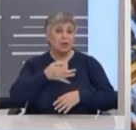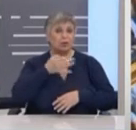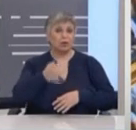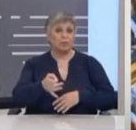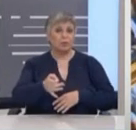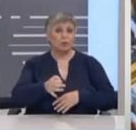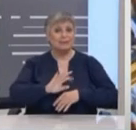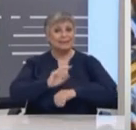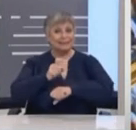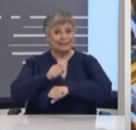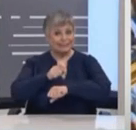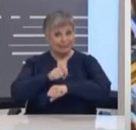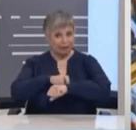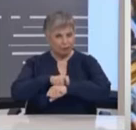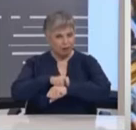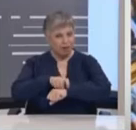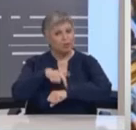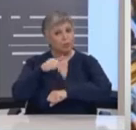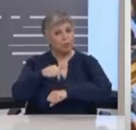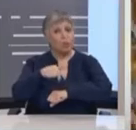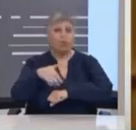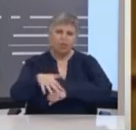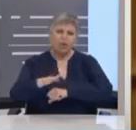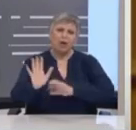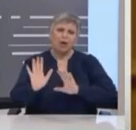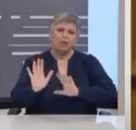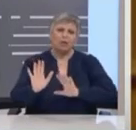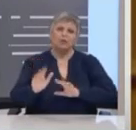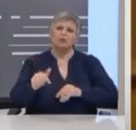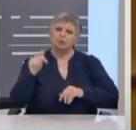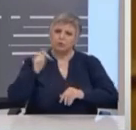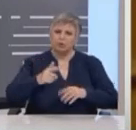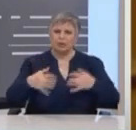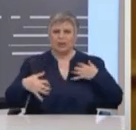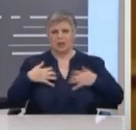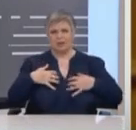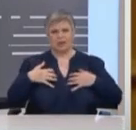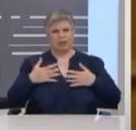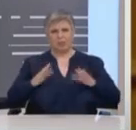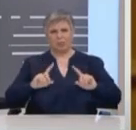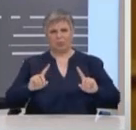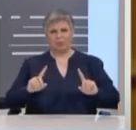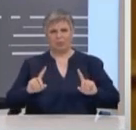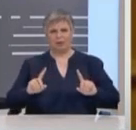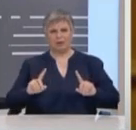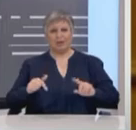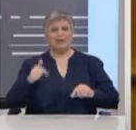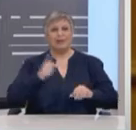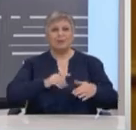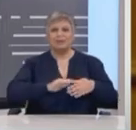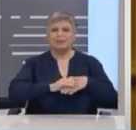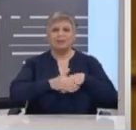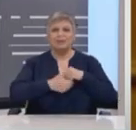έρθει και αν έρθει εκείνη η ώρα να πάρουμε κρίσιμες αποφάσεις, να μην ανησυχείτε, διότι μέλημά μας δεν θα είναι απλά και μόνο